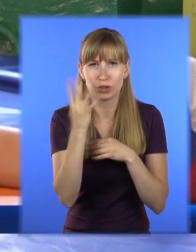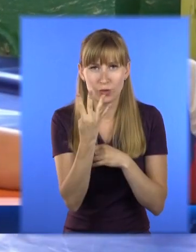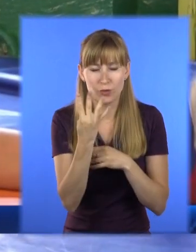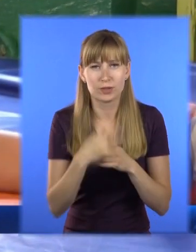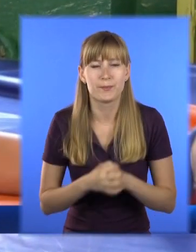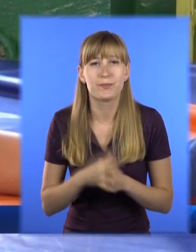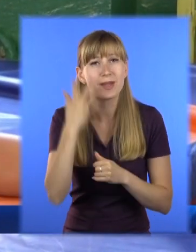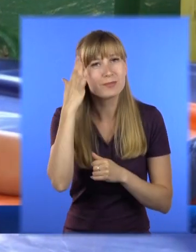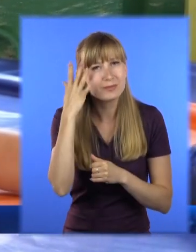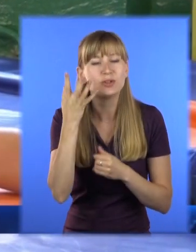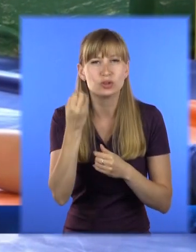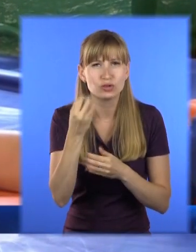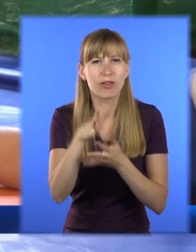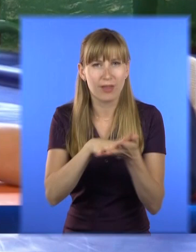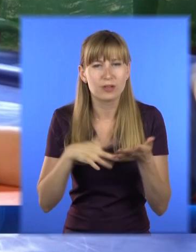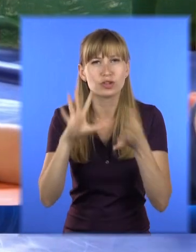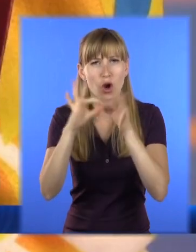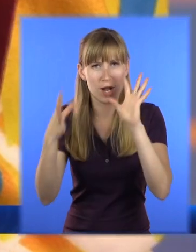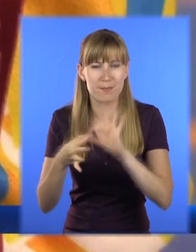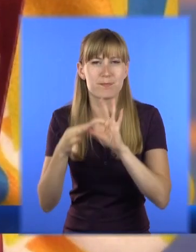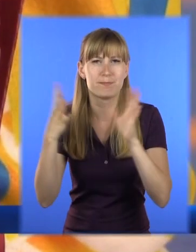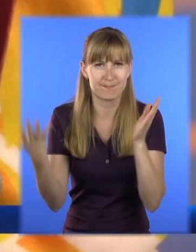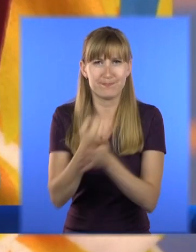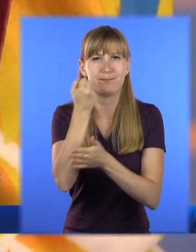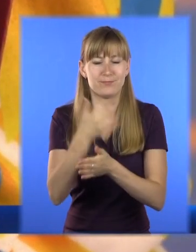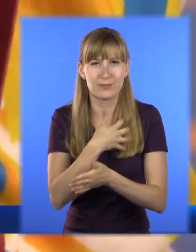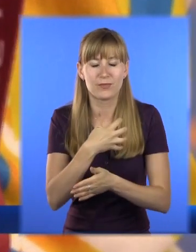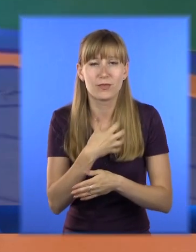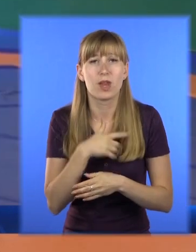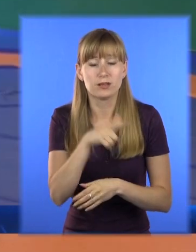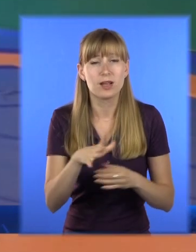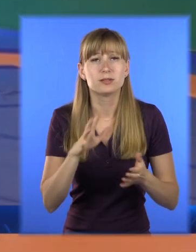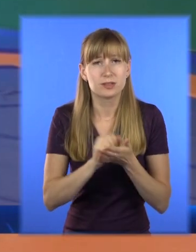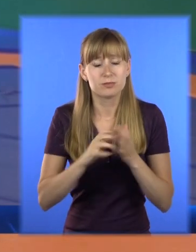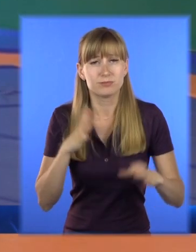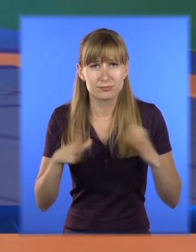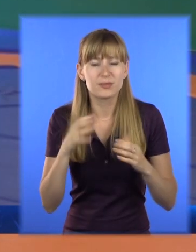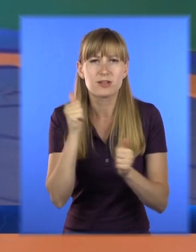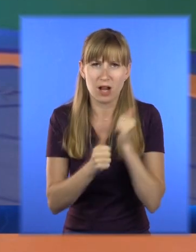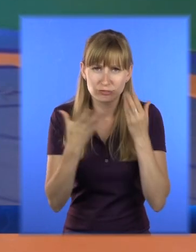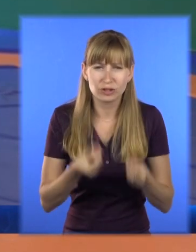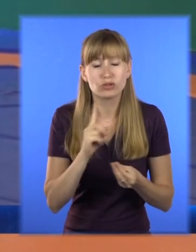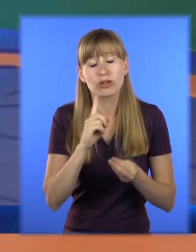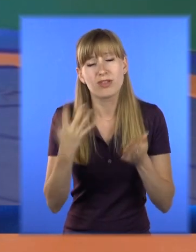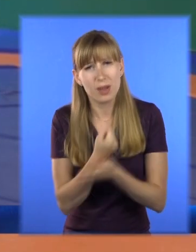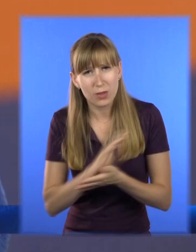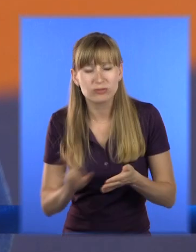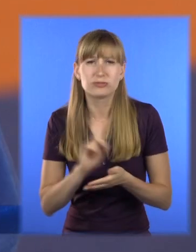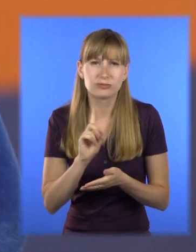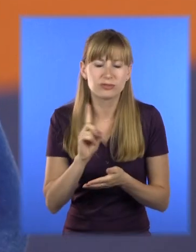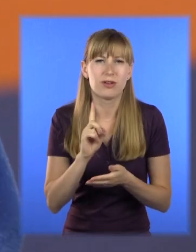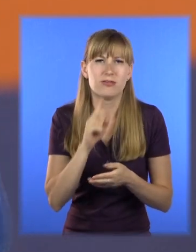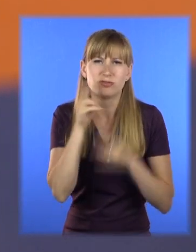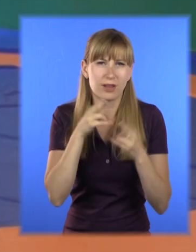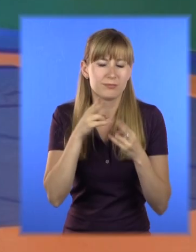4 роки. Мріє стати трьохкратною олімпійською чемпіонкою та впевнено йде до своєї мети. Говорить, займається щодня і ніколи не скаржиться,